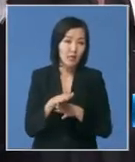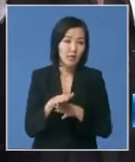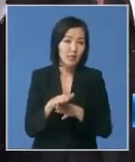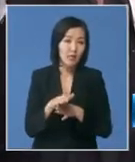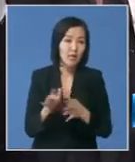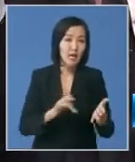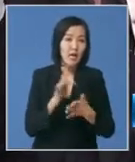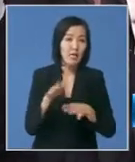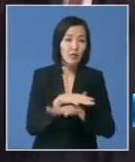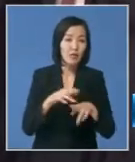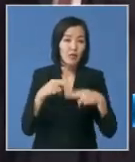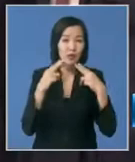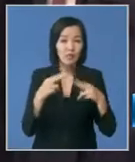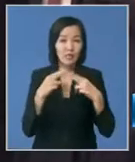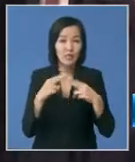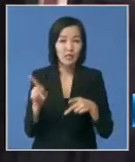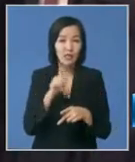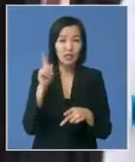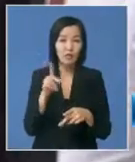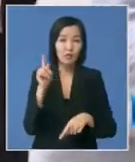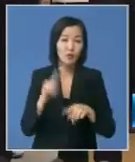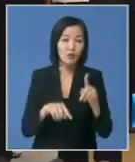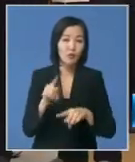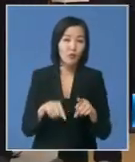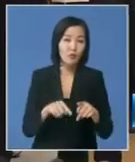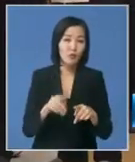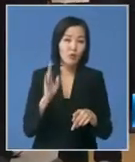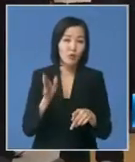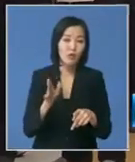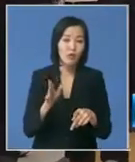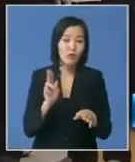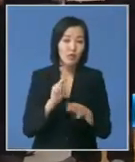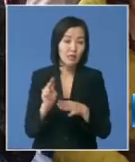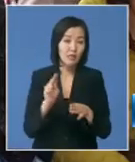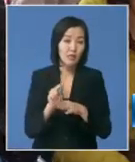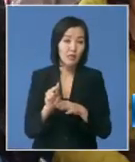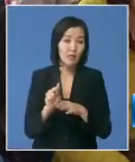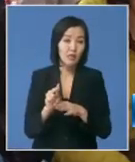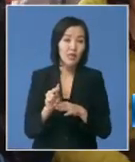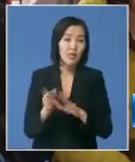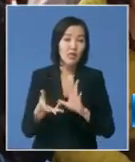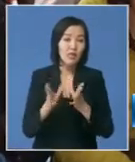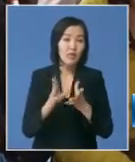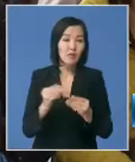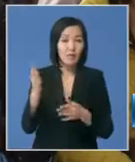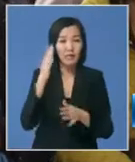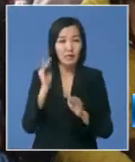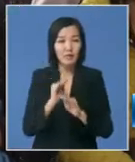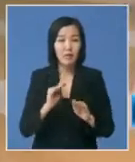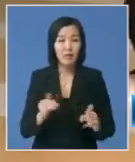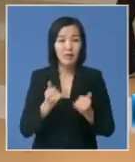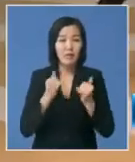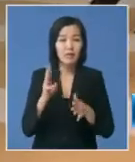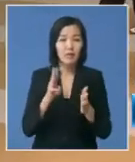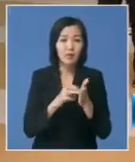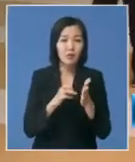олар қала тұрғындарының назарын аудартып, жас буынды патриот болуға шақырды. Жалпы қазір дарынды балаларға арналған оқу ордасында